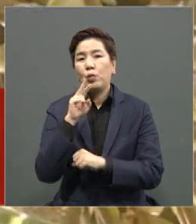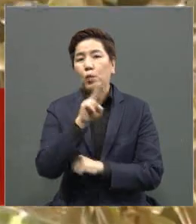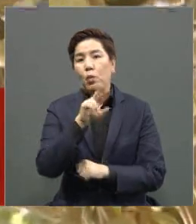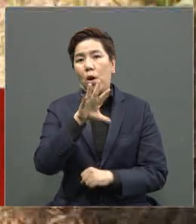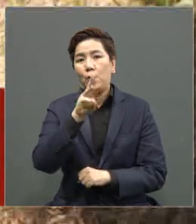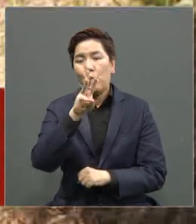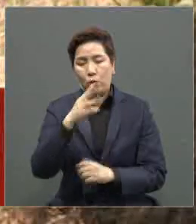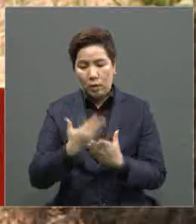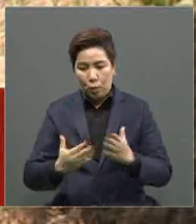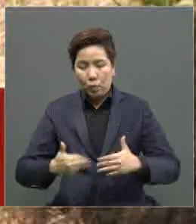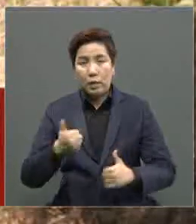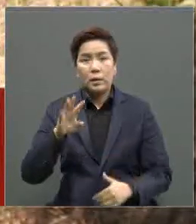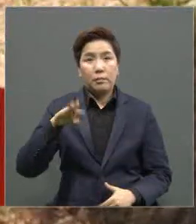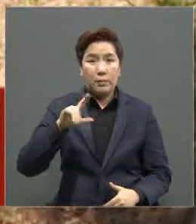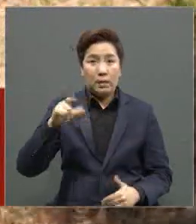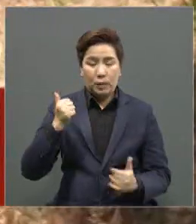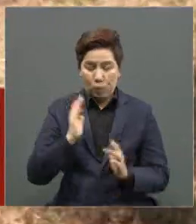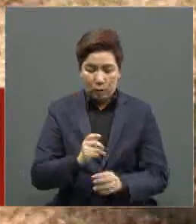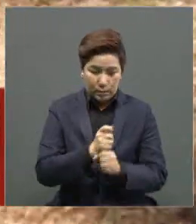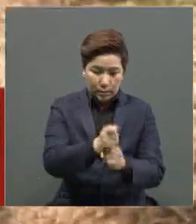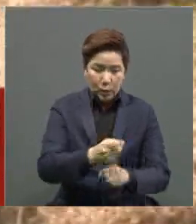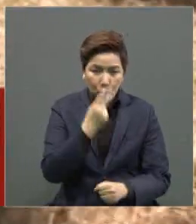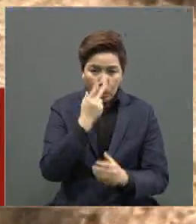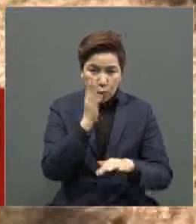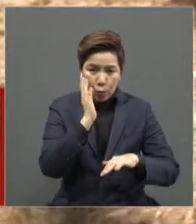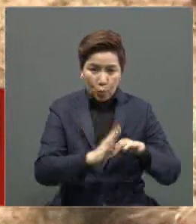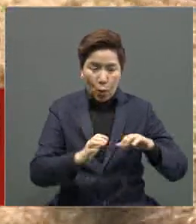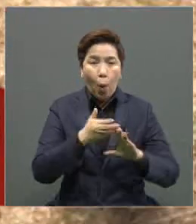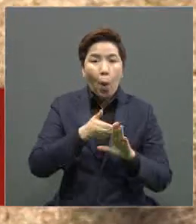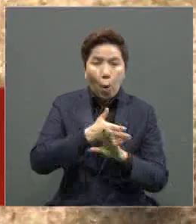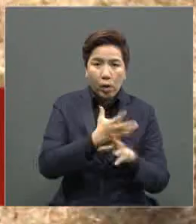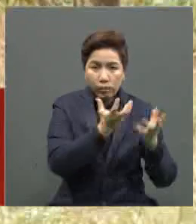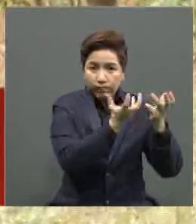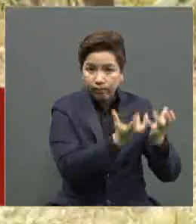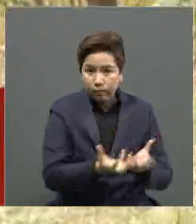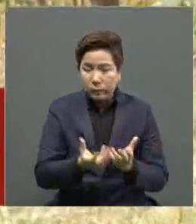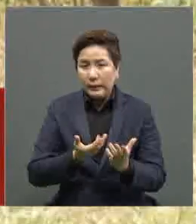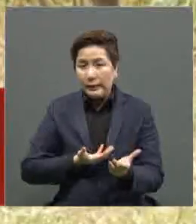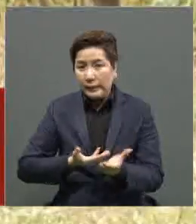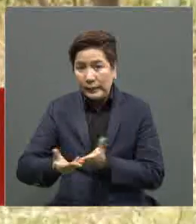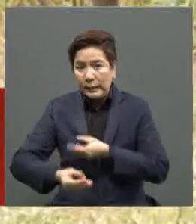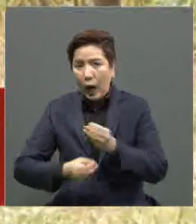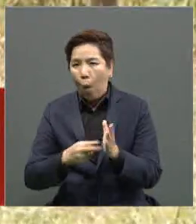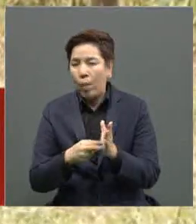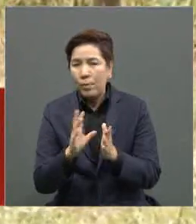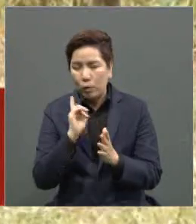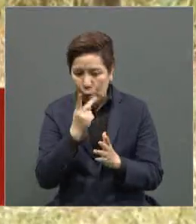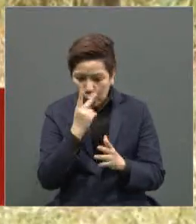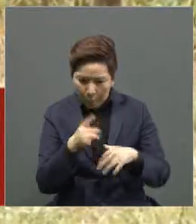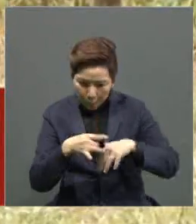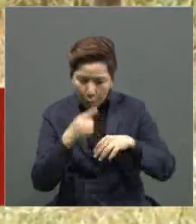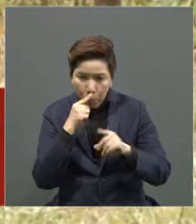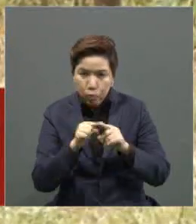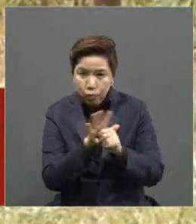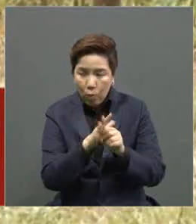2566 ซึ่งได้มีการกำชับให้เกษตรกรดูผลผลิตทุเรียนก่อนการเก็บเกี่ยวไม่ซื้อขายทุเรียนอ่อนและวางแผนที่จะ